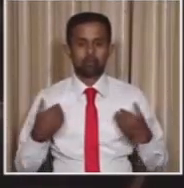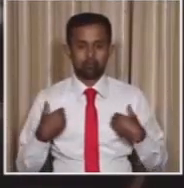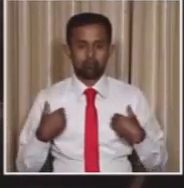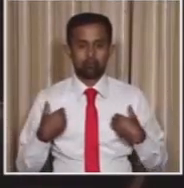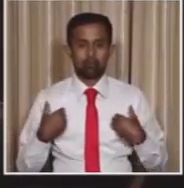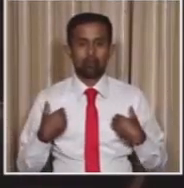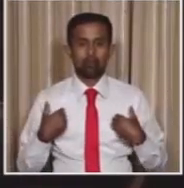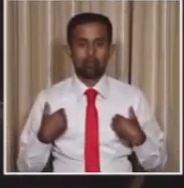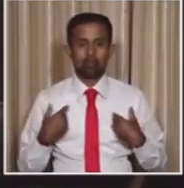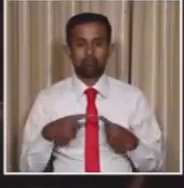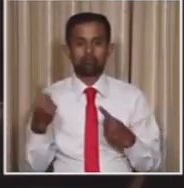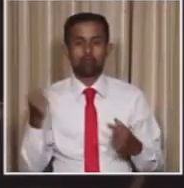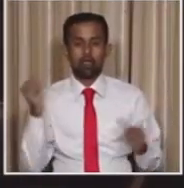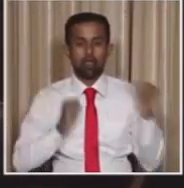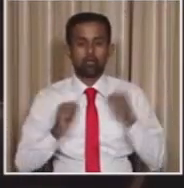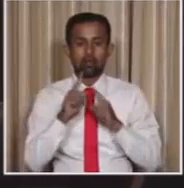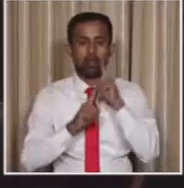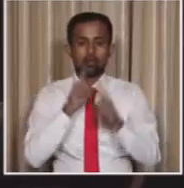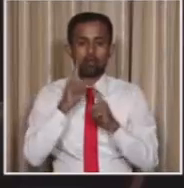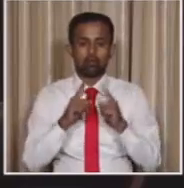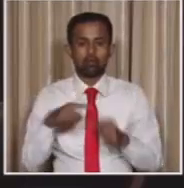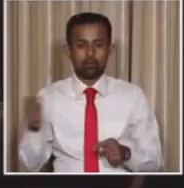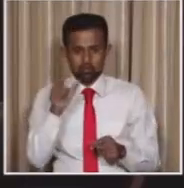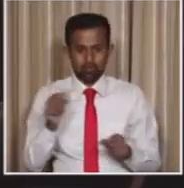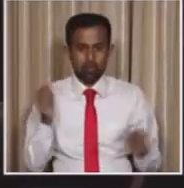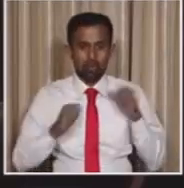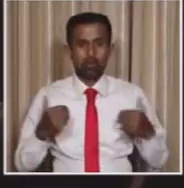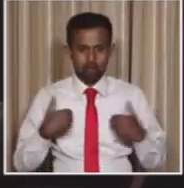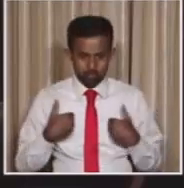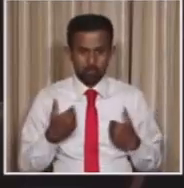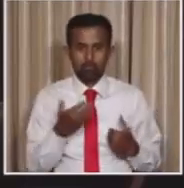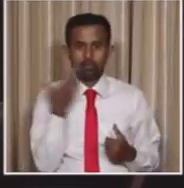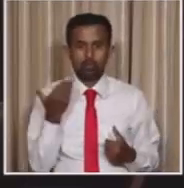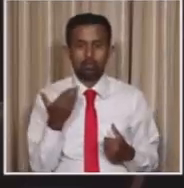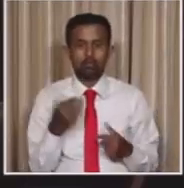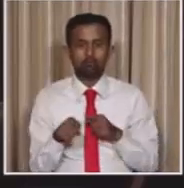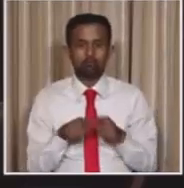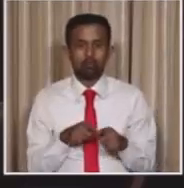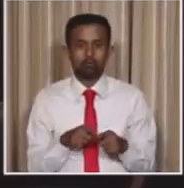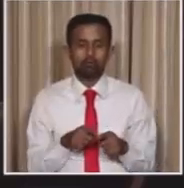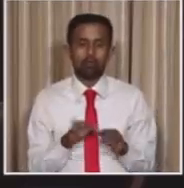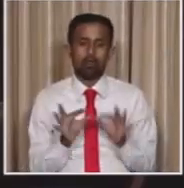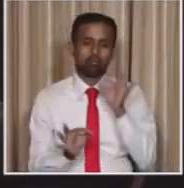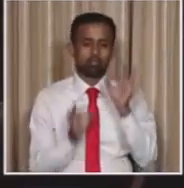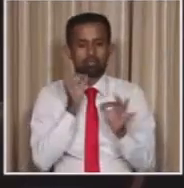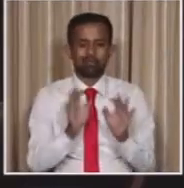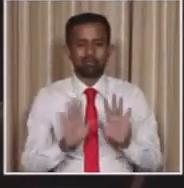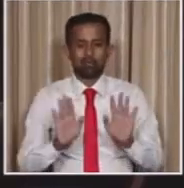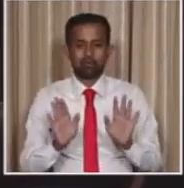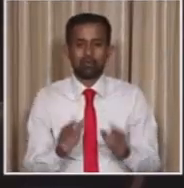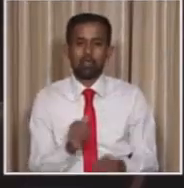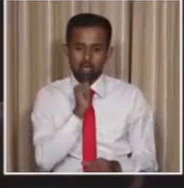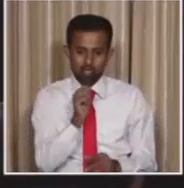ඇඳුම් අනුන්ගේ ඇඳුම් අඳින්න කතා කරනවා අනුන්ගේ ඇඳුම් අඳින්න පුළුවන් ද අපිට ඒ වගේ මේ නිකන් බයිලා ගන්න ඕනේ නැහැ